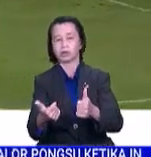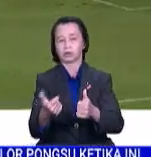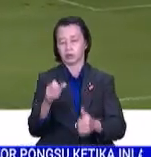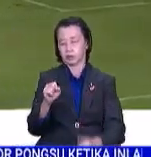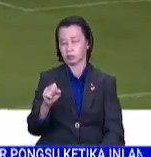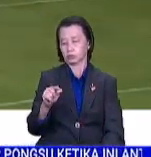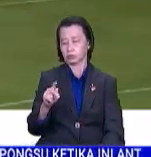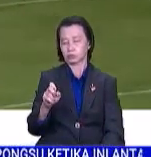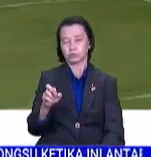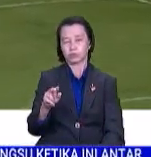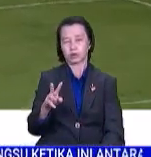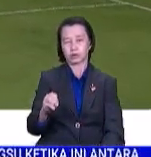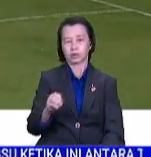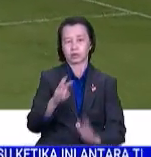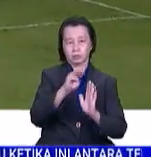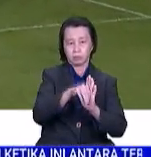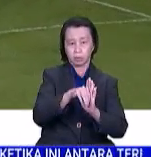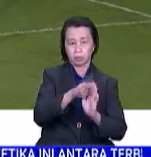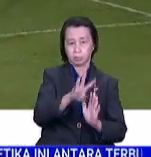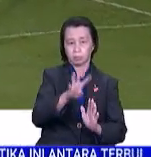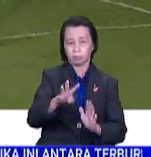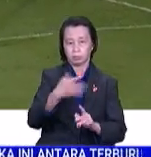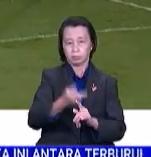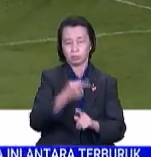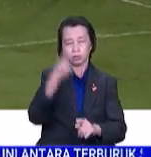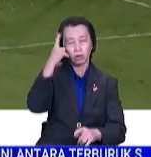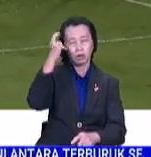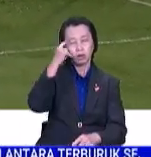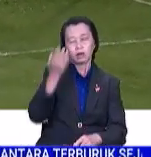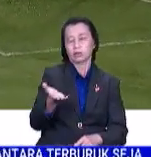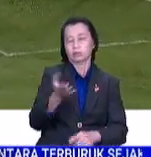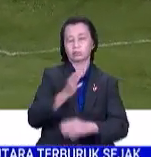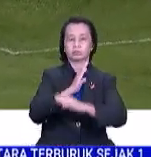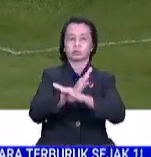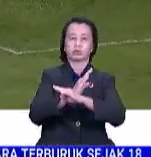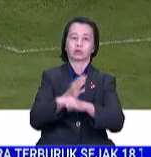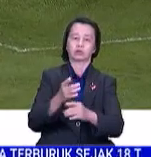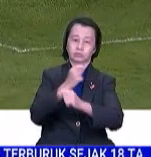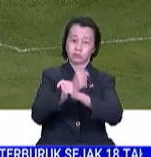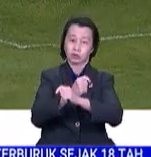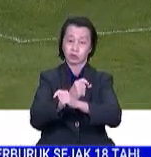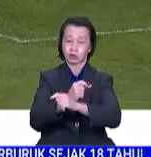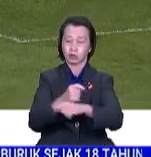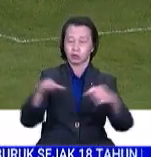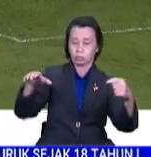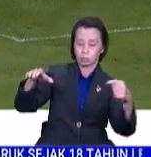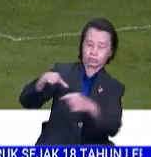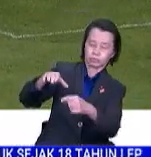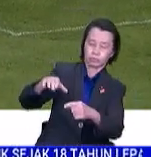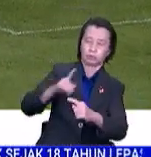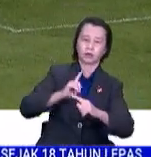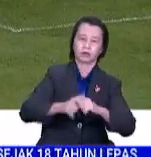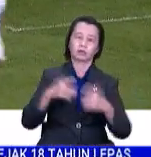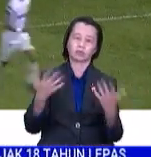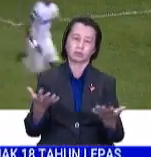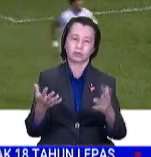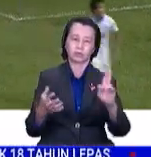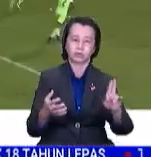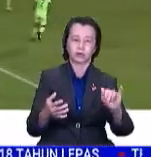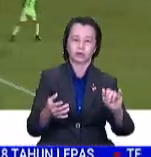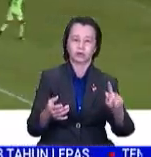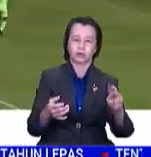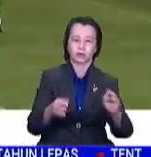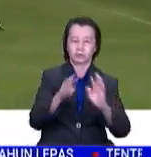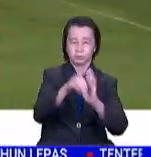Kumaran pada minit ke-44 sebelum kelekaan pemain di binting pertahanan menghukum mereka dengan jaringan penyamaan UiTM pada